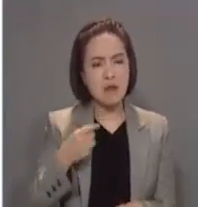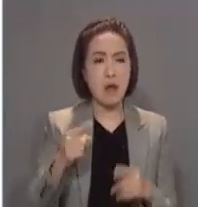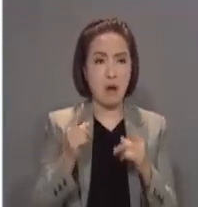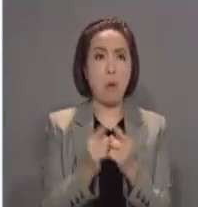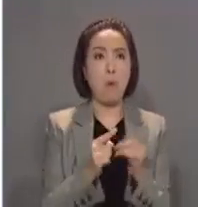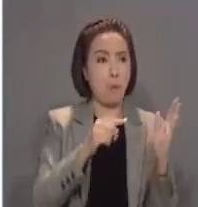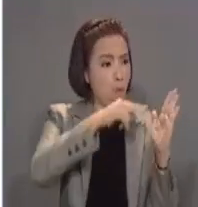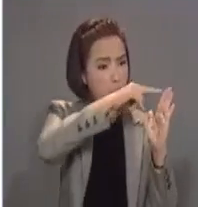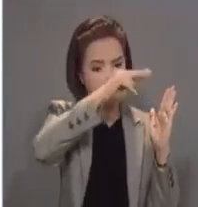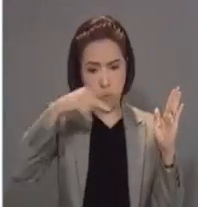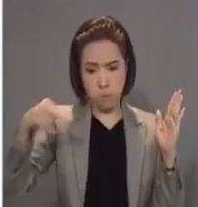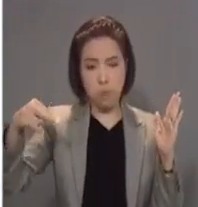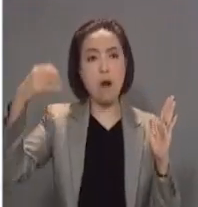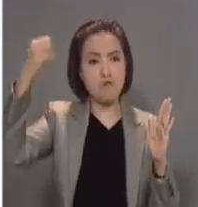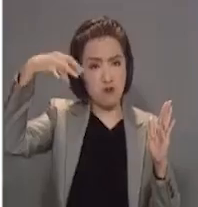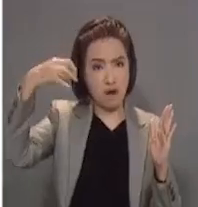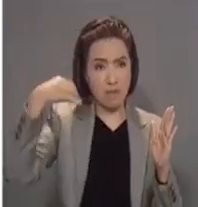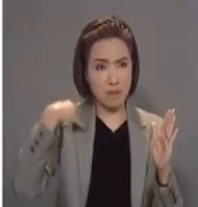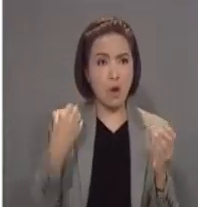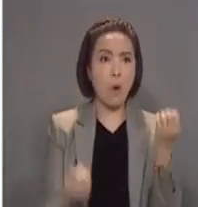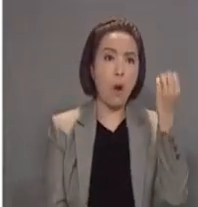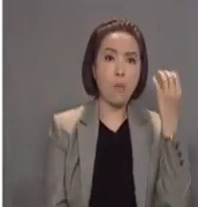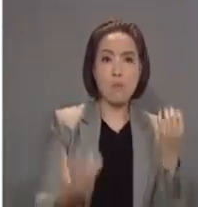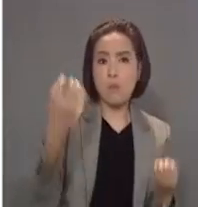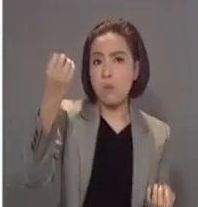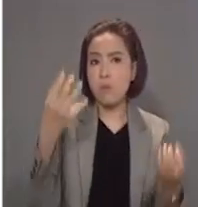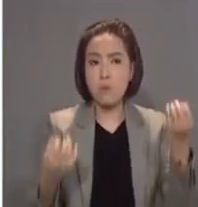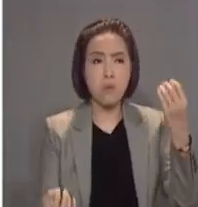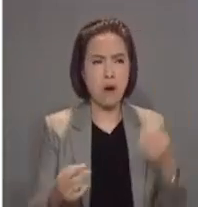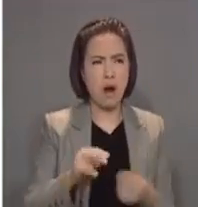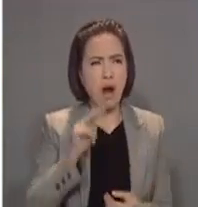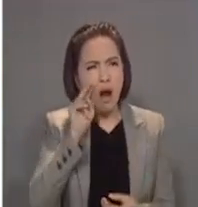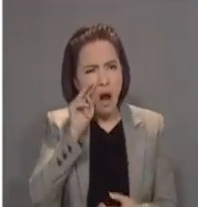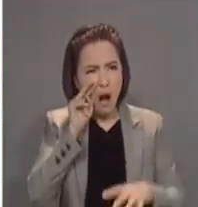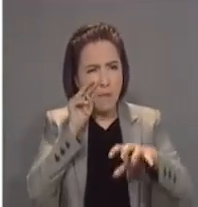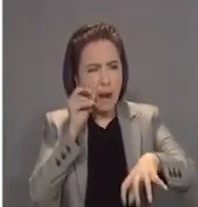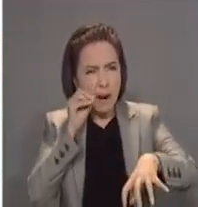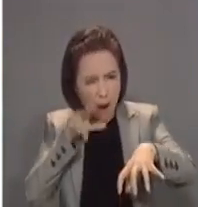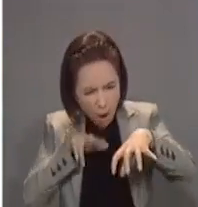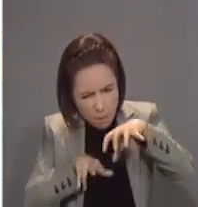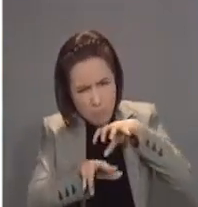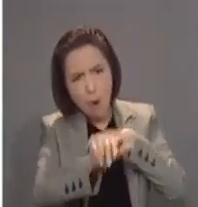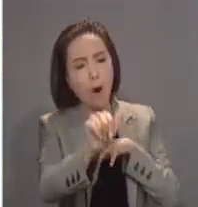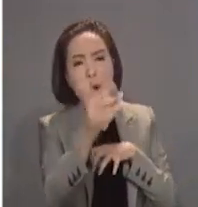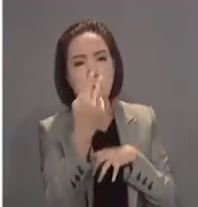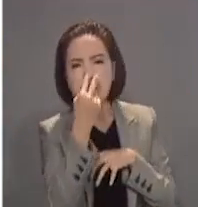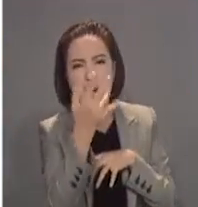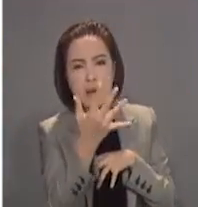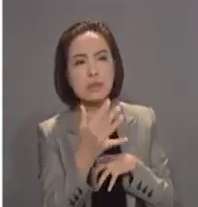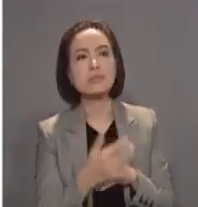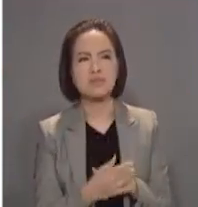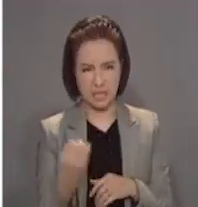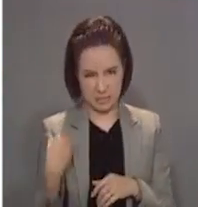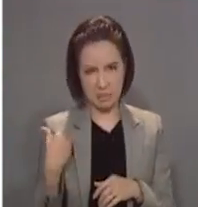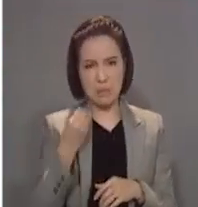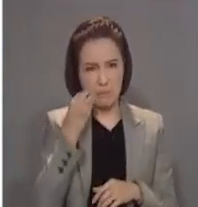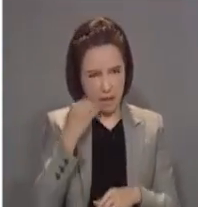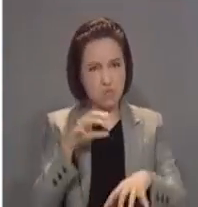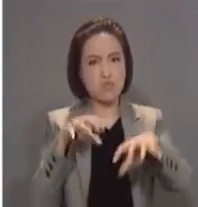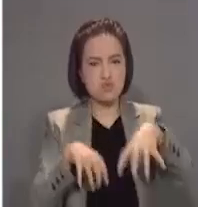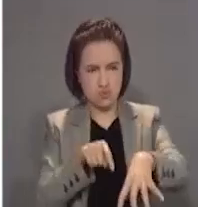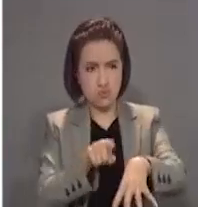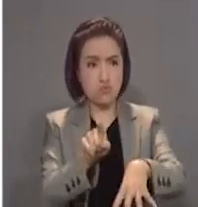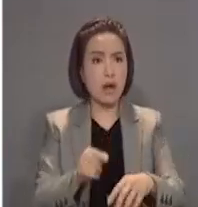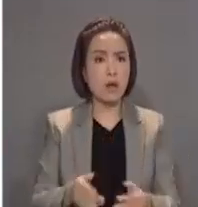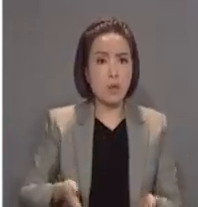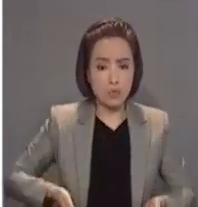าถึงตัวบ้านแต่เนื่องจากเต็มไปด้วยต้นไม้ปกคลุมจึงมองไม่เห็นตัวบ้านจากภายนอกทั้งนี้ทีมข่าวยังพบด้วยว่าถ